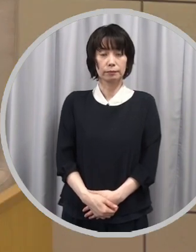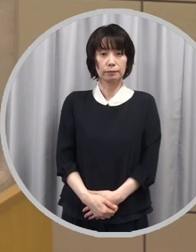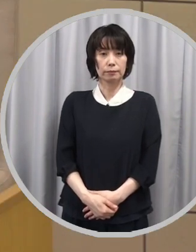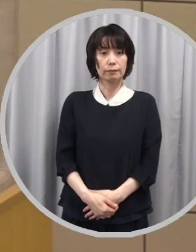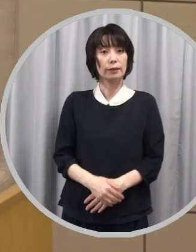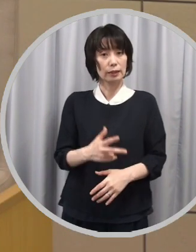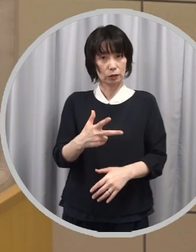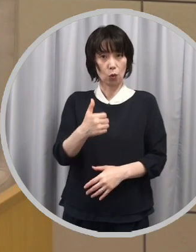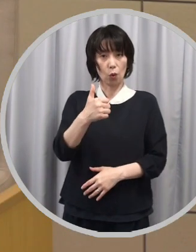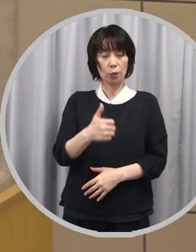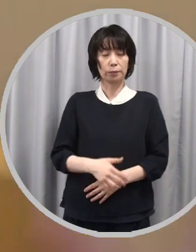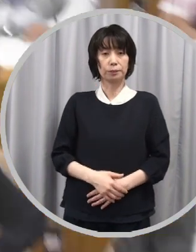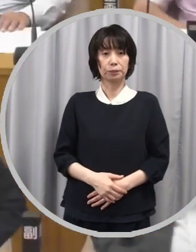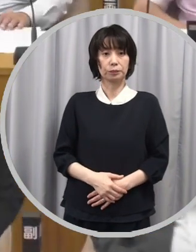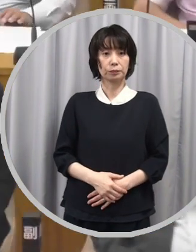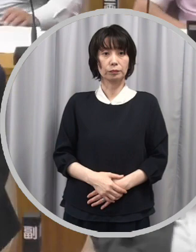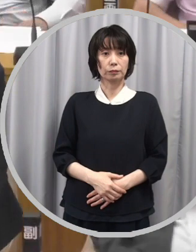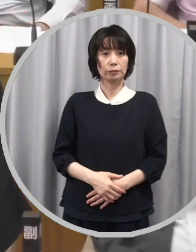加藤市長。